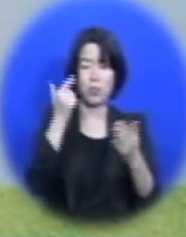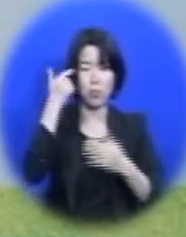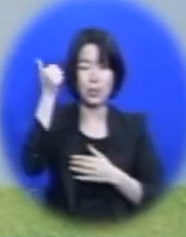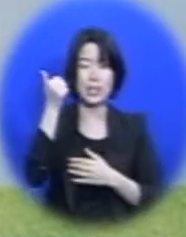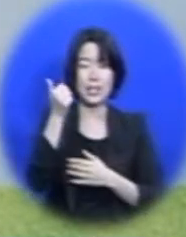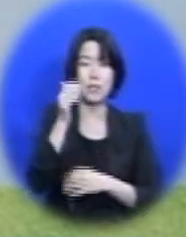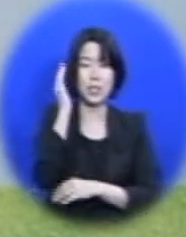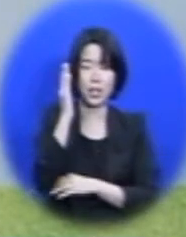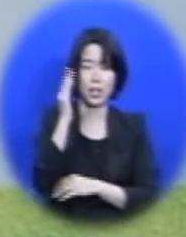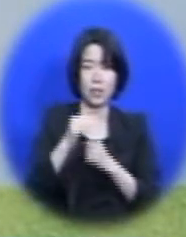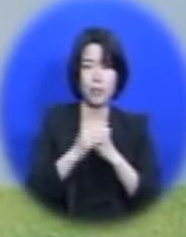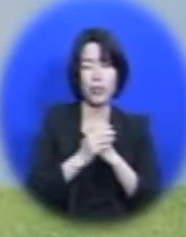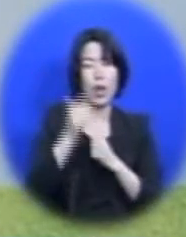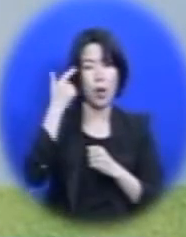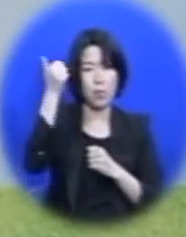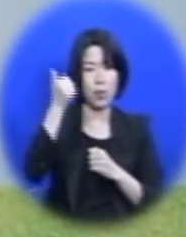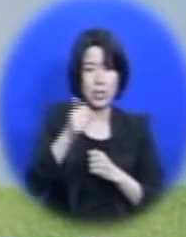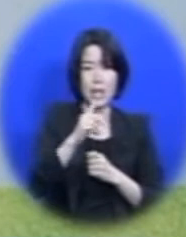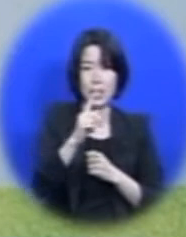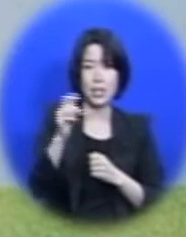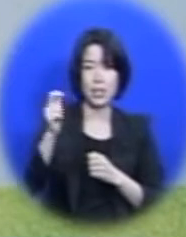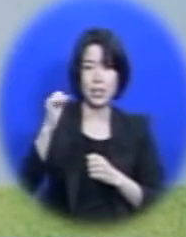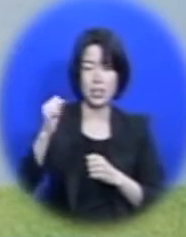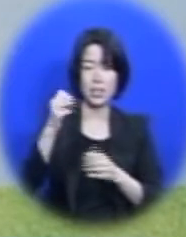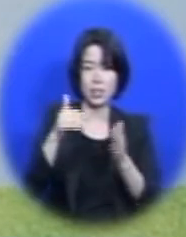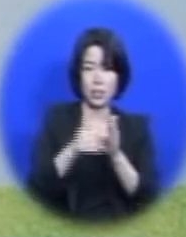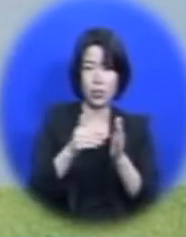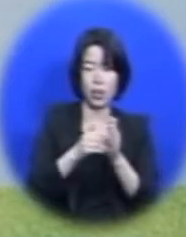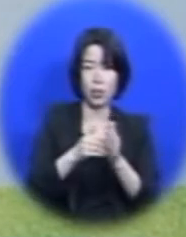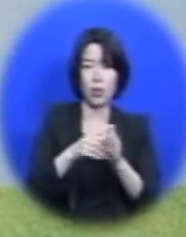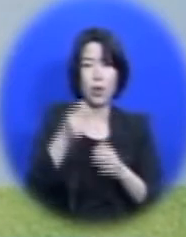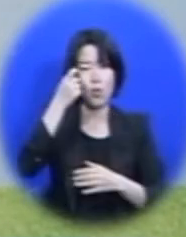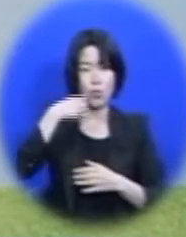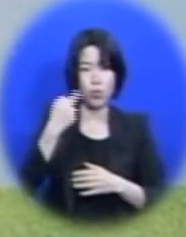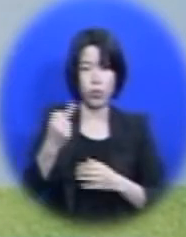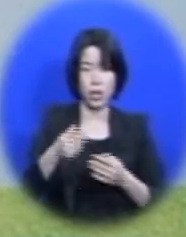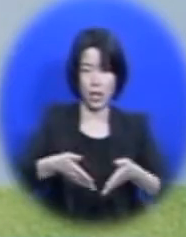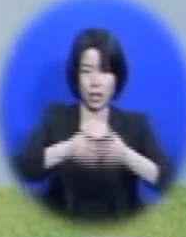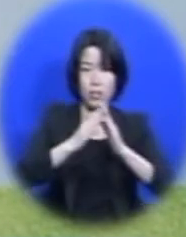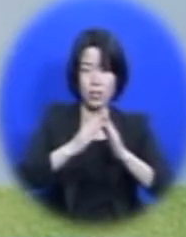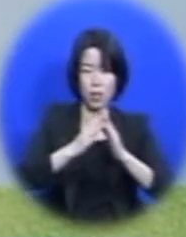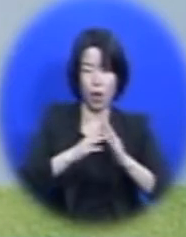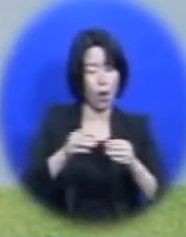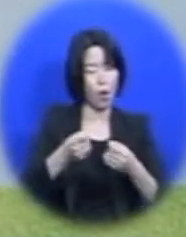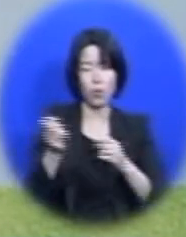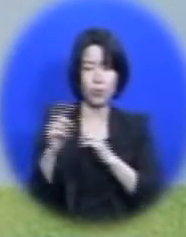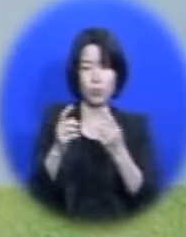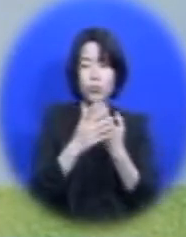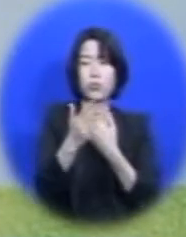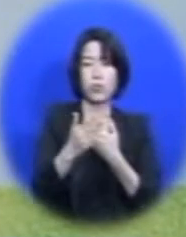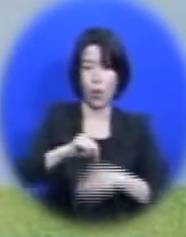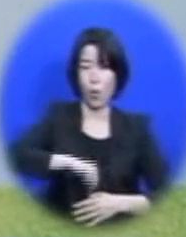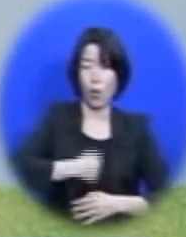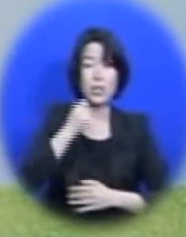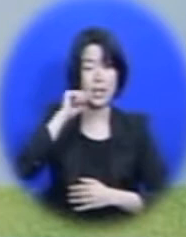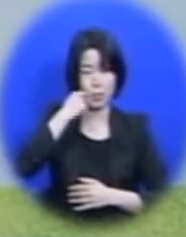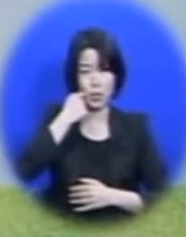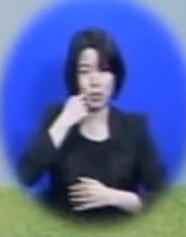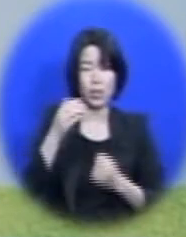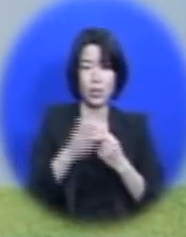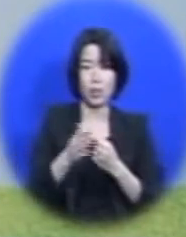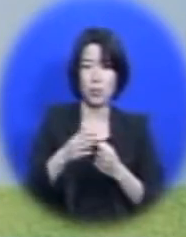끝내고 울산에서 교회를 개척을 하셨는데 교회가 부흥이 되기 시작을 했습니다. 그래서 혼자서는 하실 수가 없어서 전도사님 한